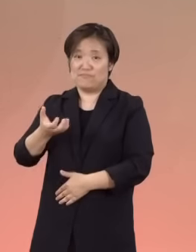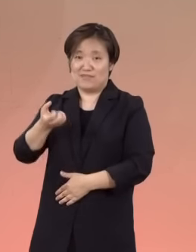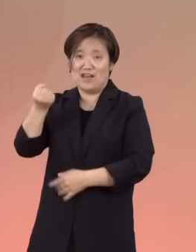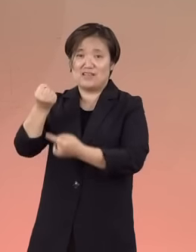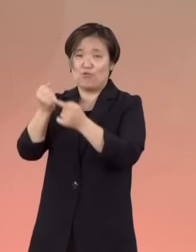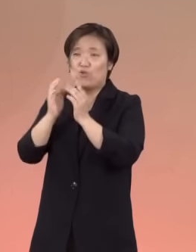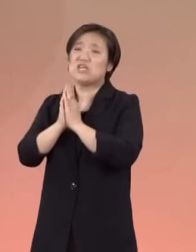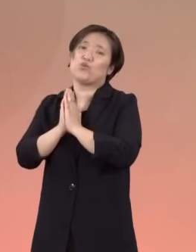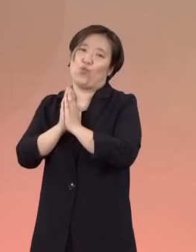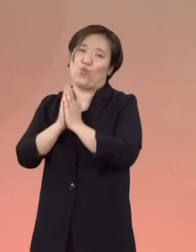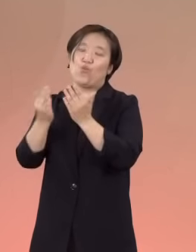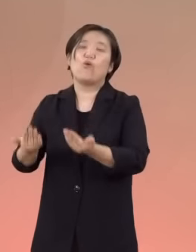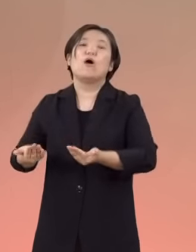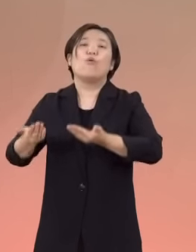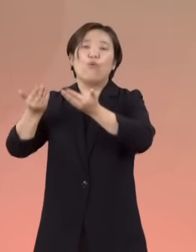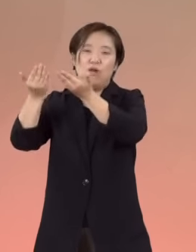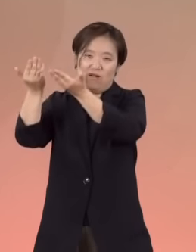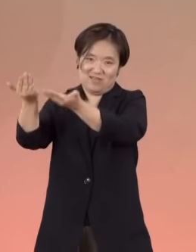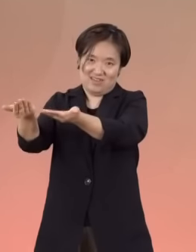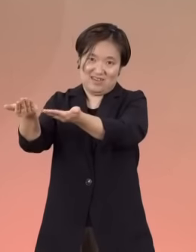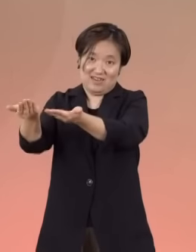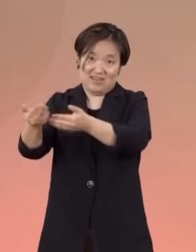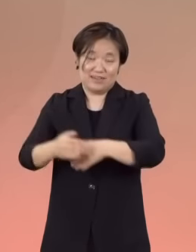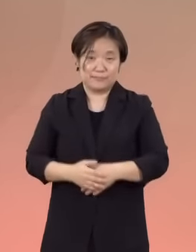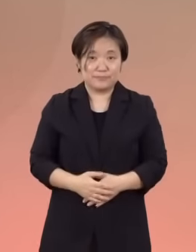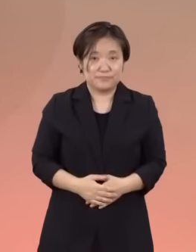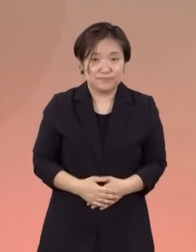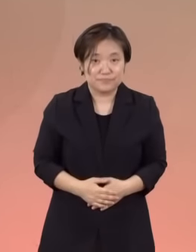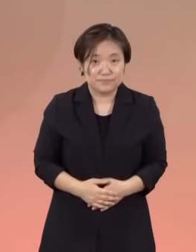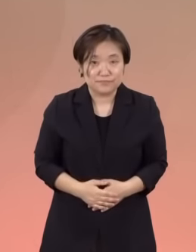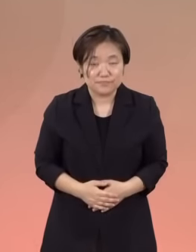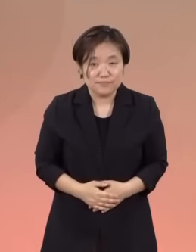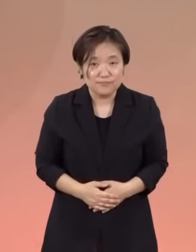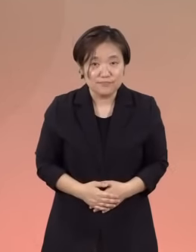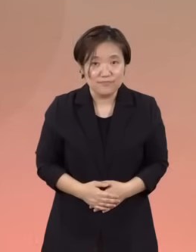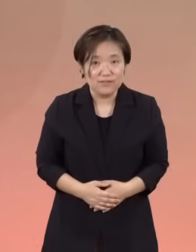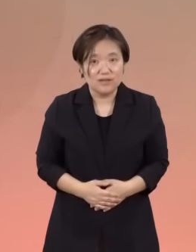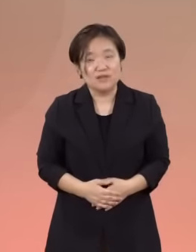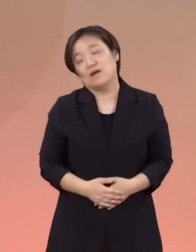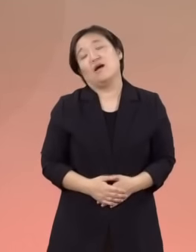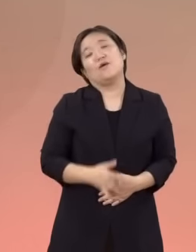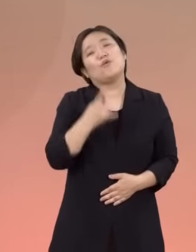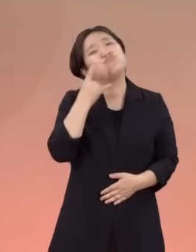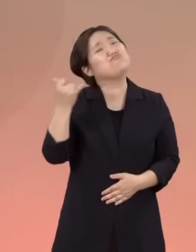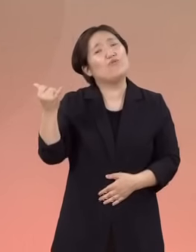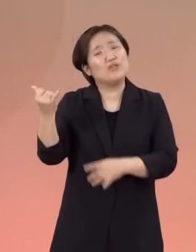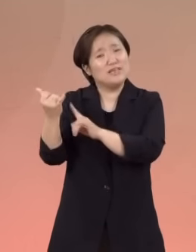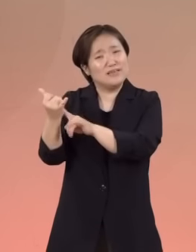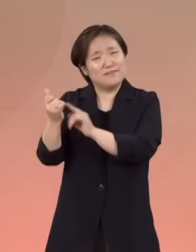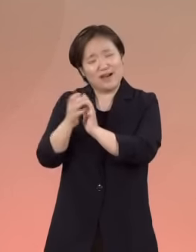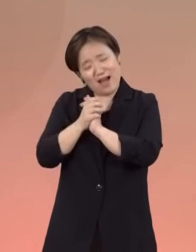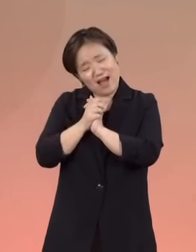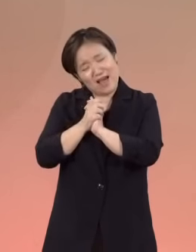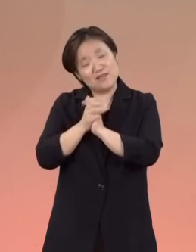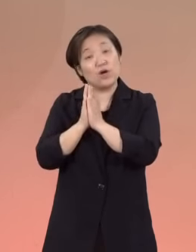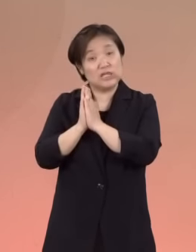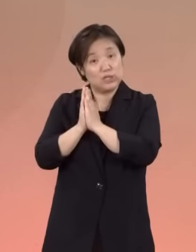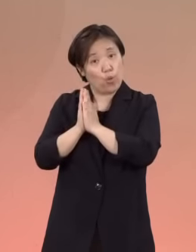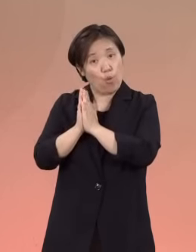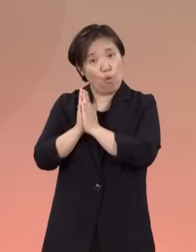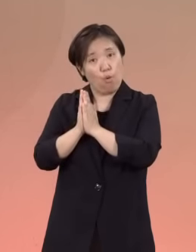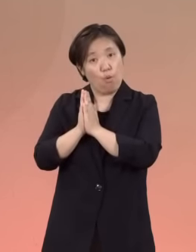어머니가 기도하셨다 그니까 이게 다 부모님의 간절한 기도 속에서 자손들이